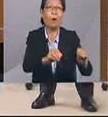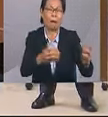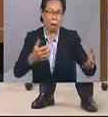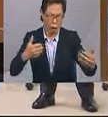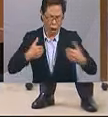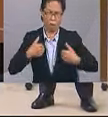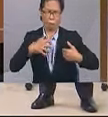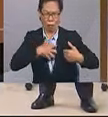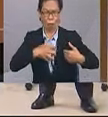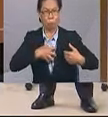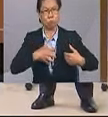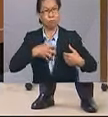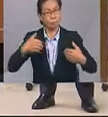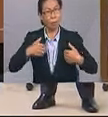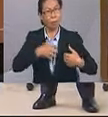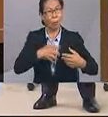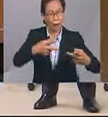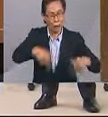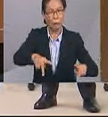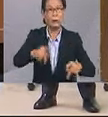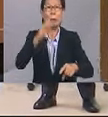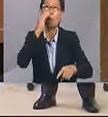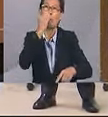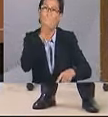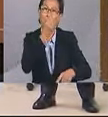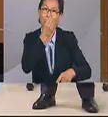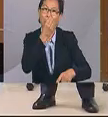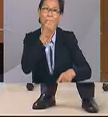aduanlah di mana kedai mengenakan interest atau